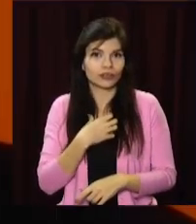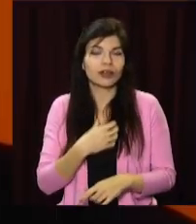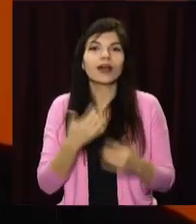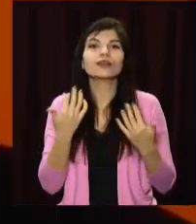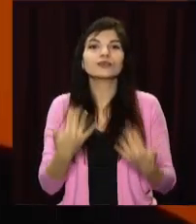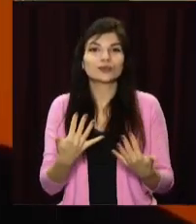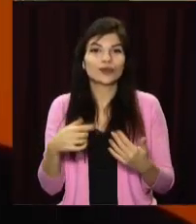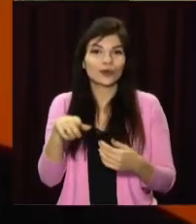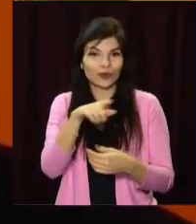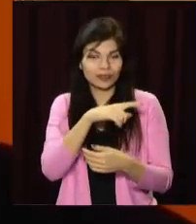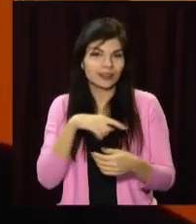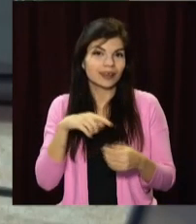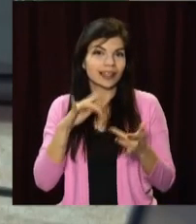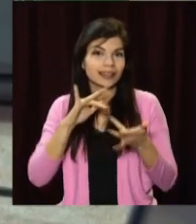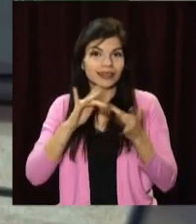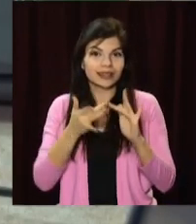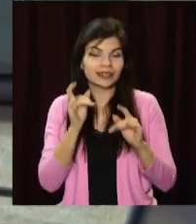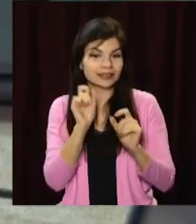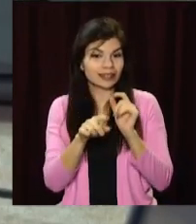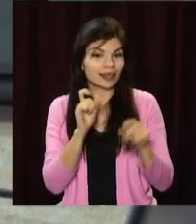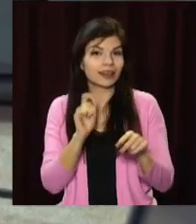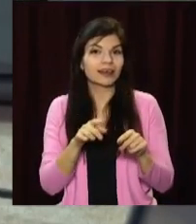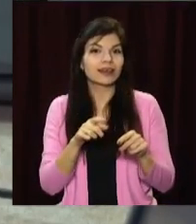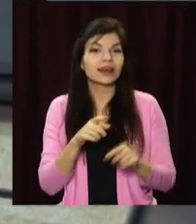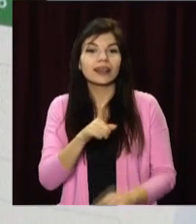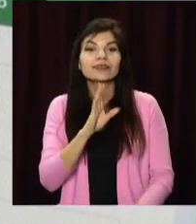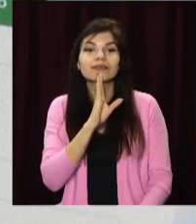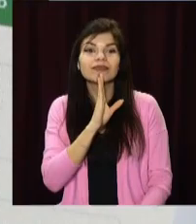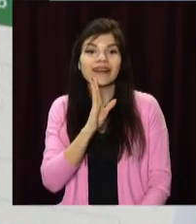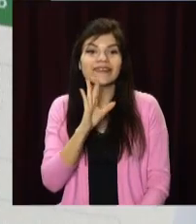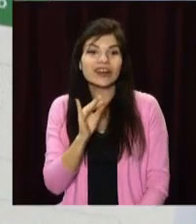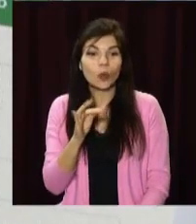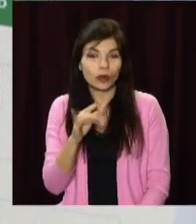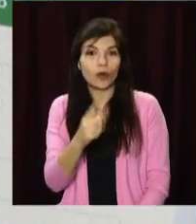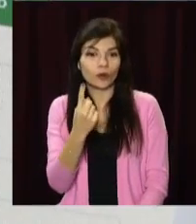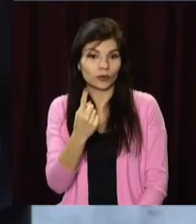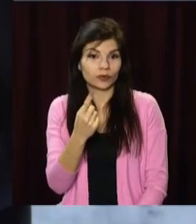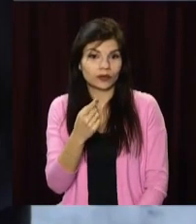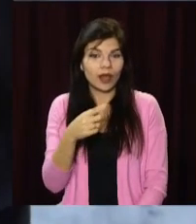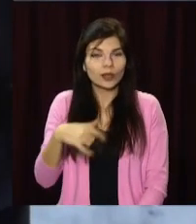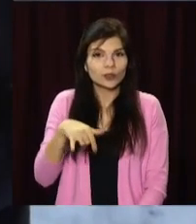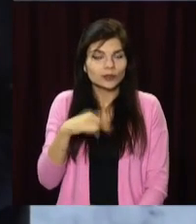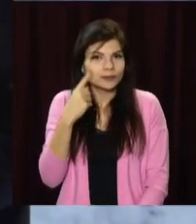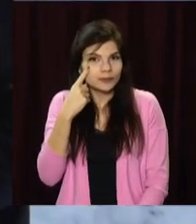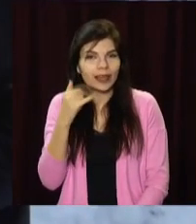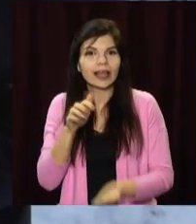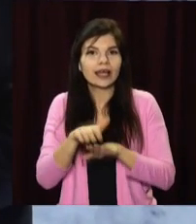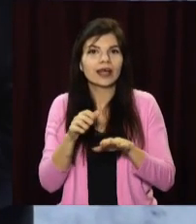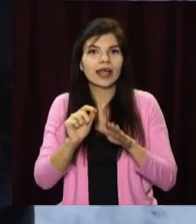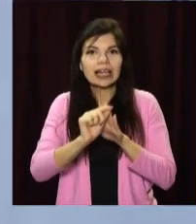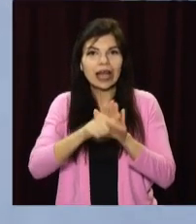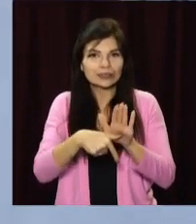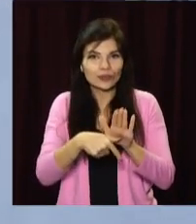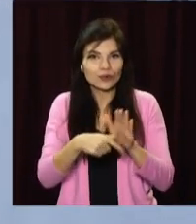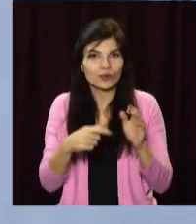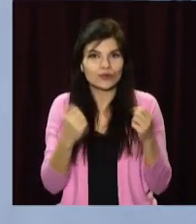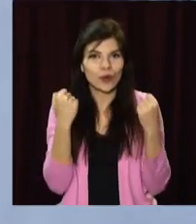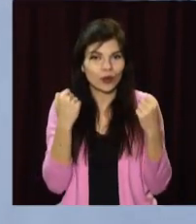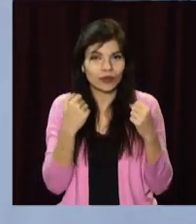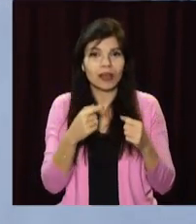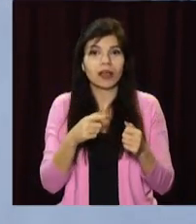это сейчас очень важно. Чимало дніпрян користуються перевагами онлайн-шопінгу. Вікторія – одна з них.